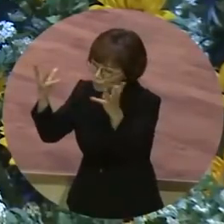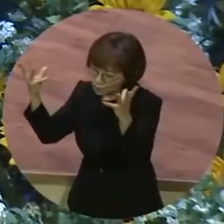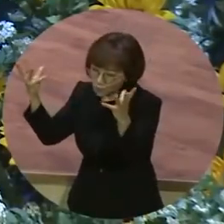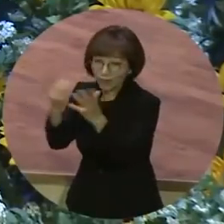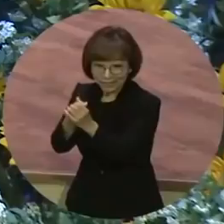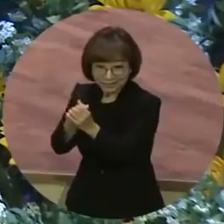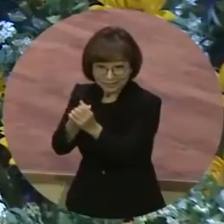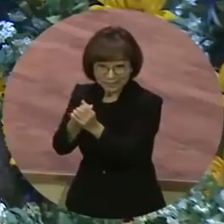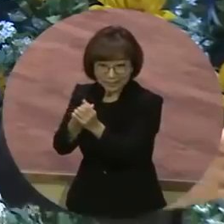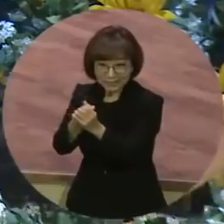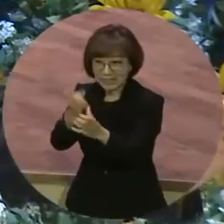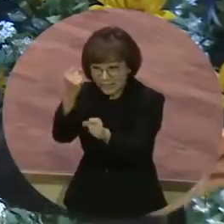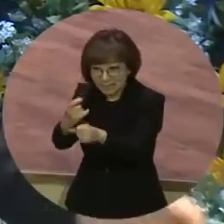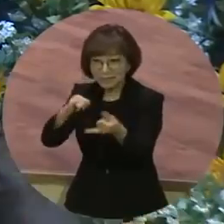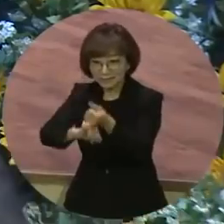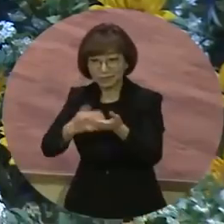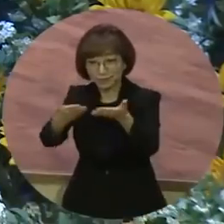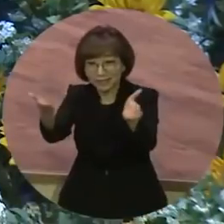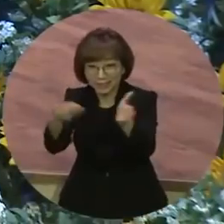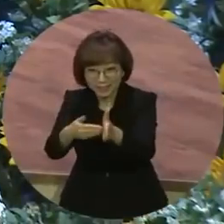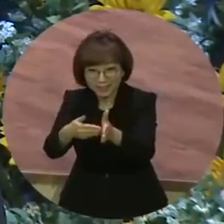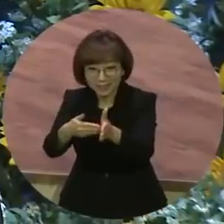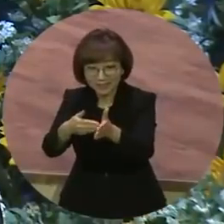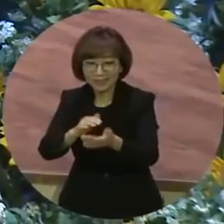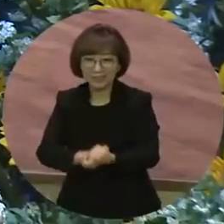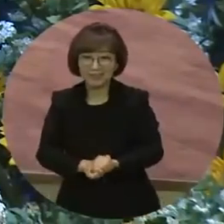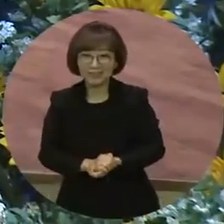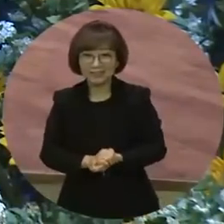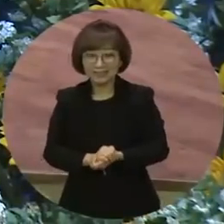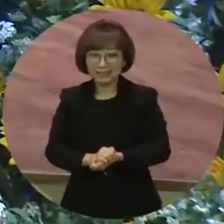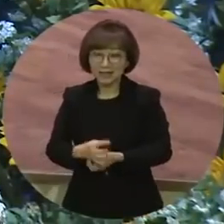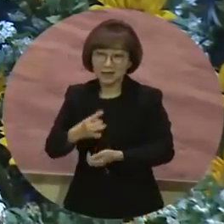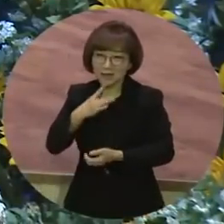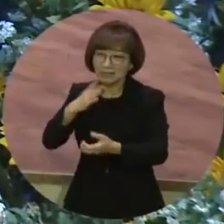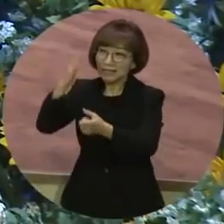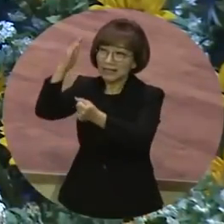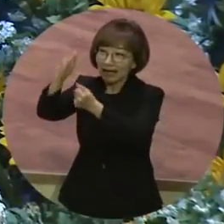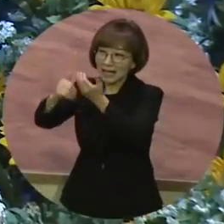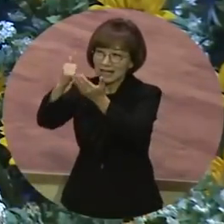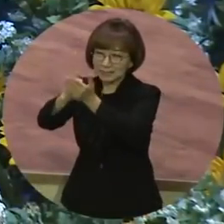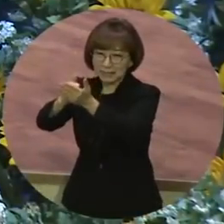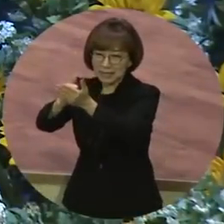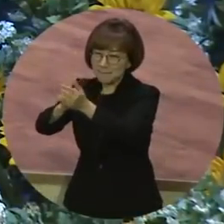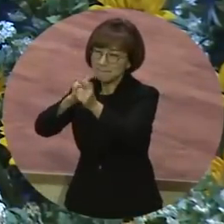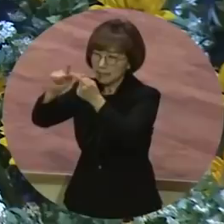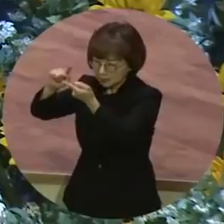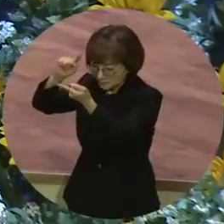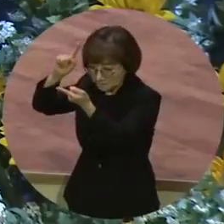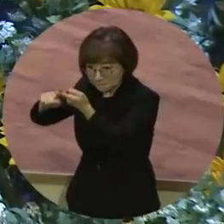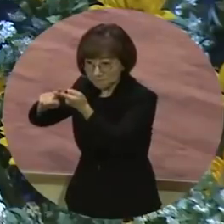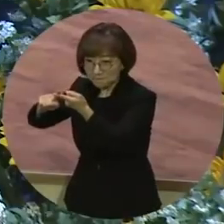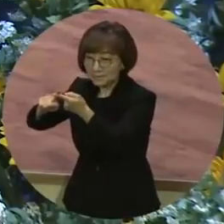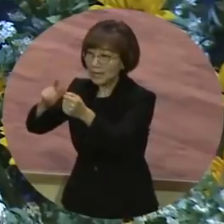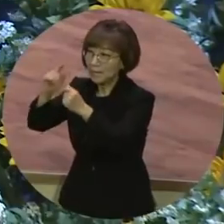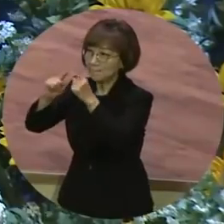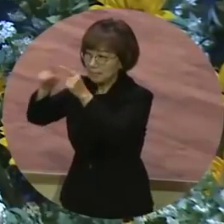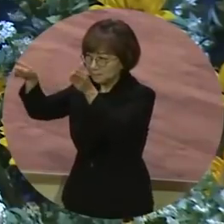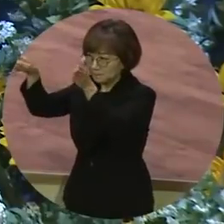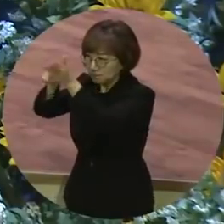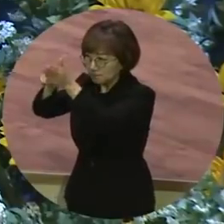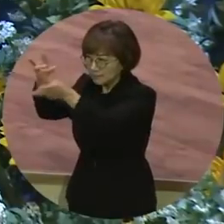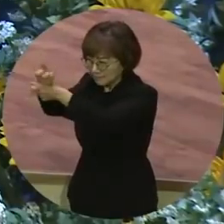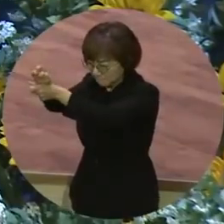서리라. 다른 건 다 무너집니다. 오직 하나님의 말씀대로, 말씀에